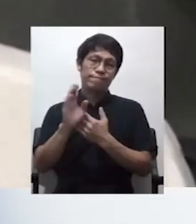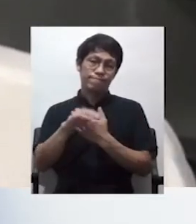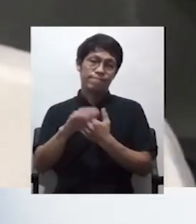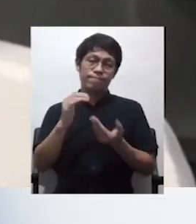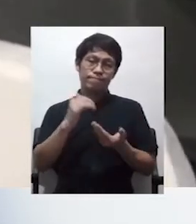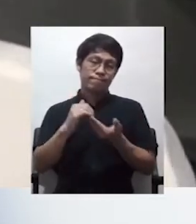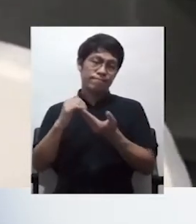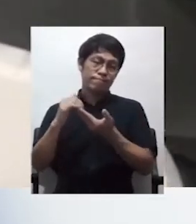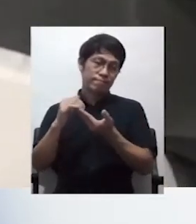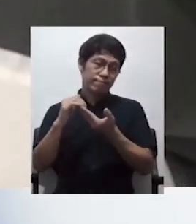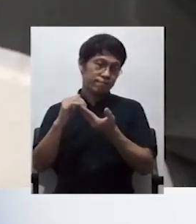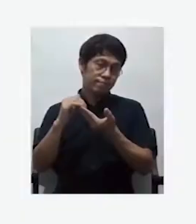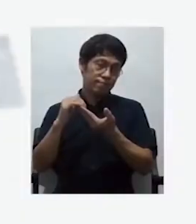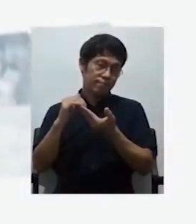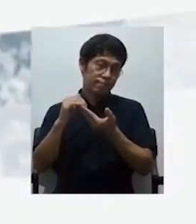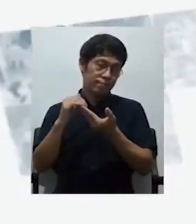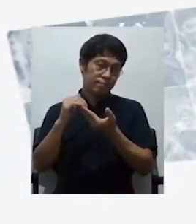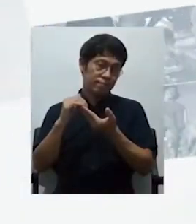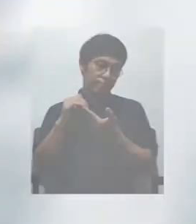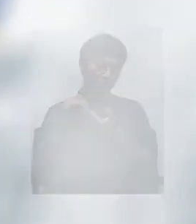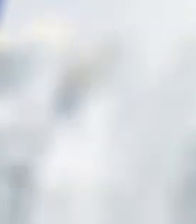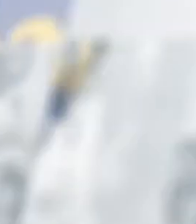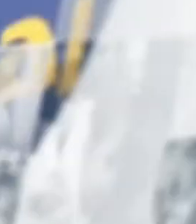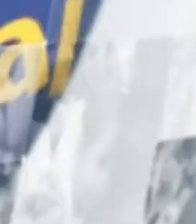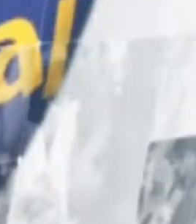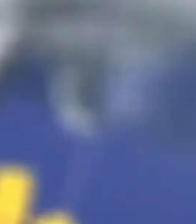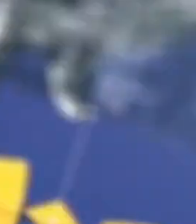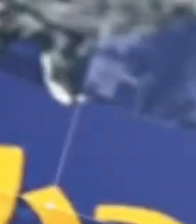pagbabalik ng Kapwa Kong Mahal.